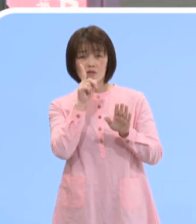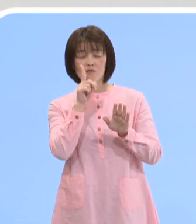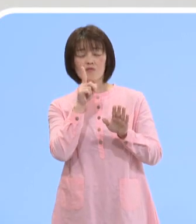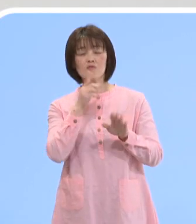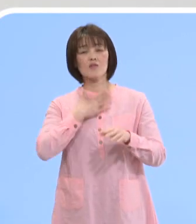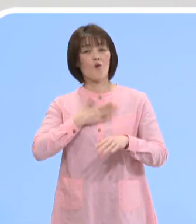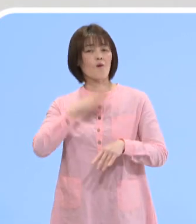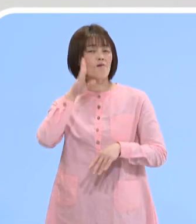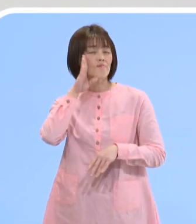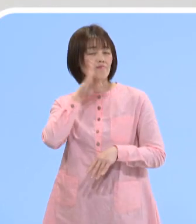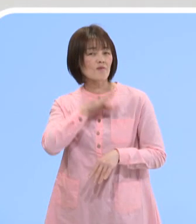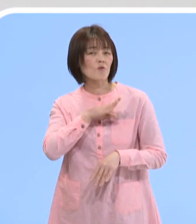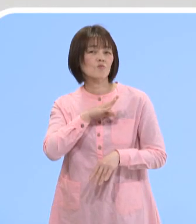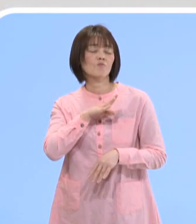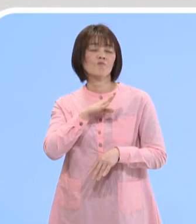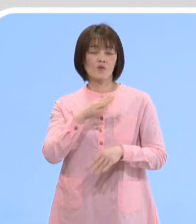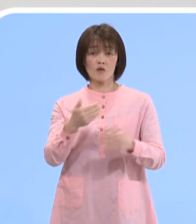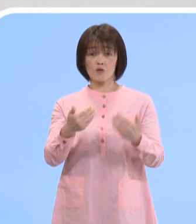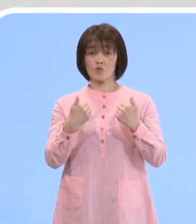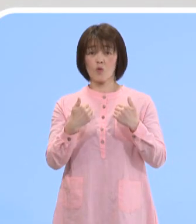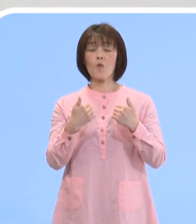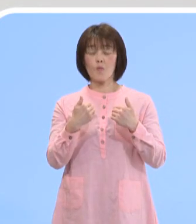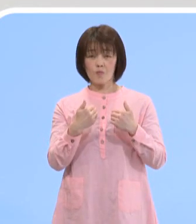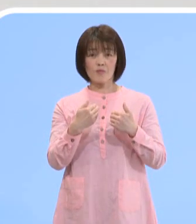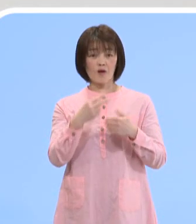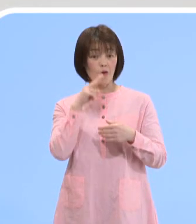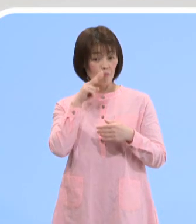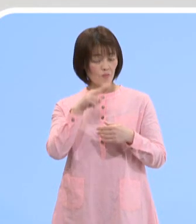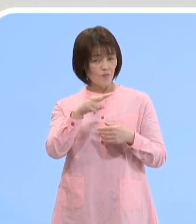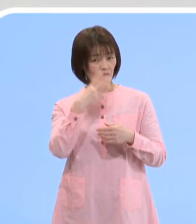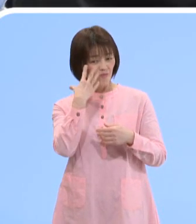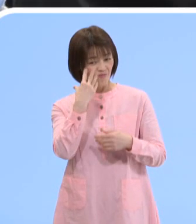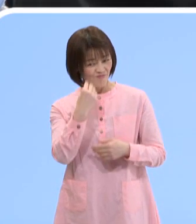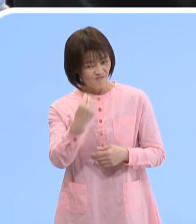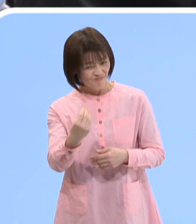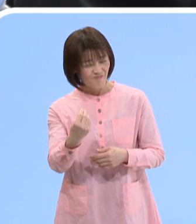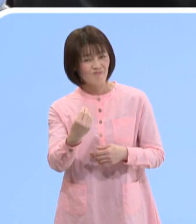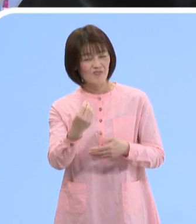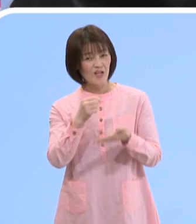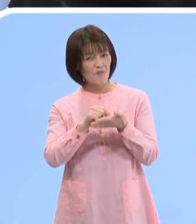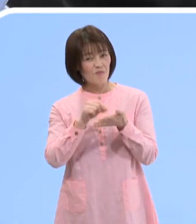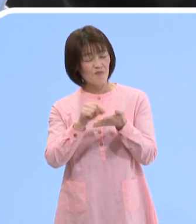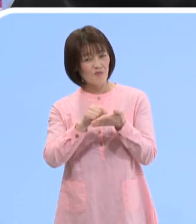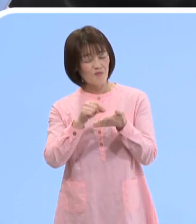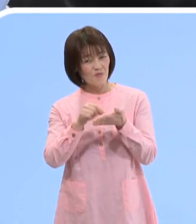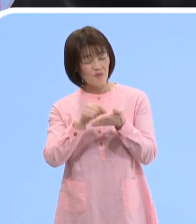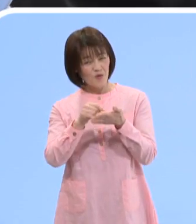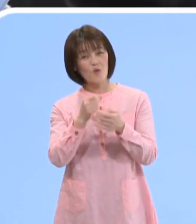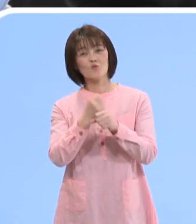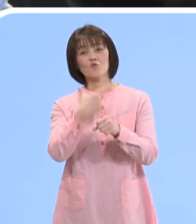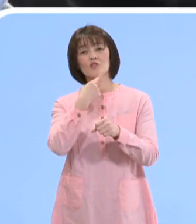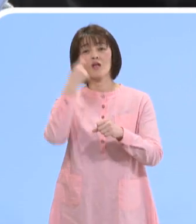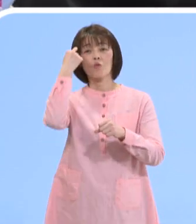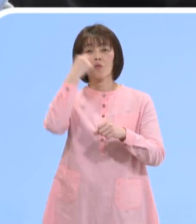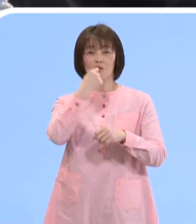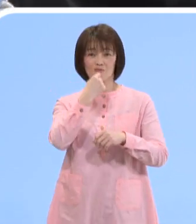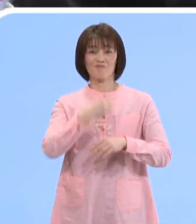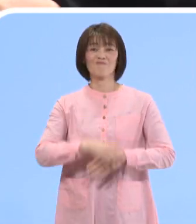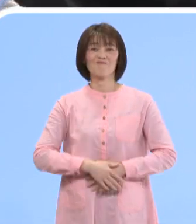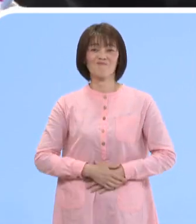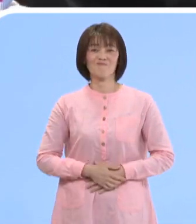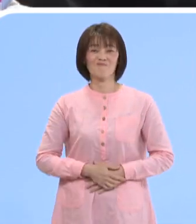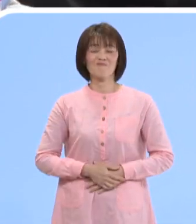、こう、まあ、目を引いてなおかつこう読んでもらえるような作品を作りたいなと考えています。